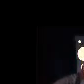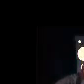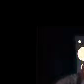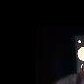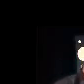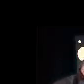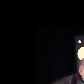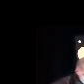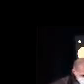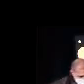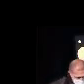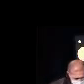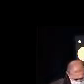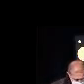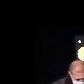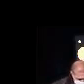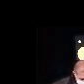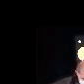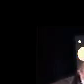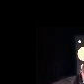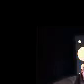All over the